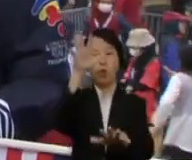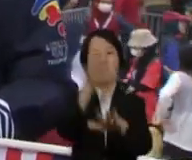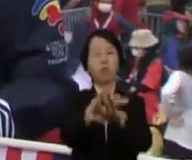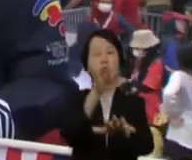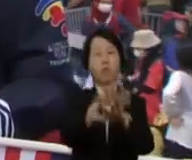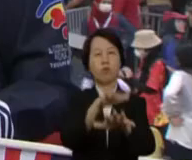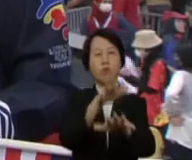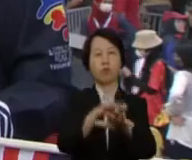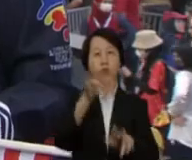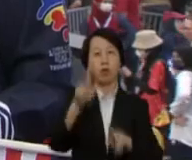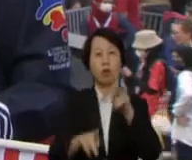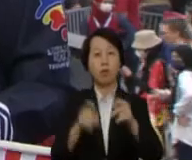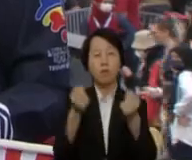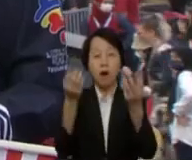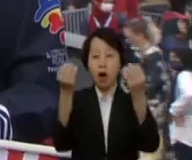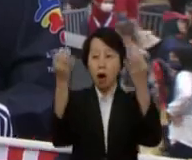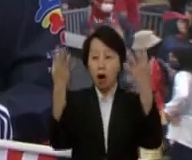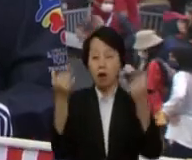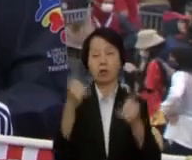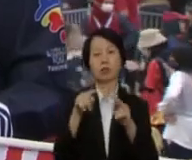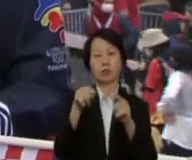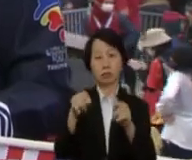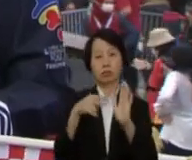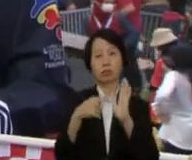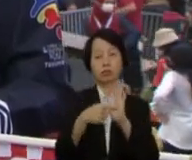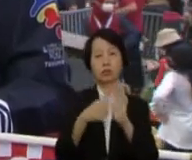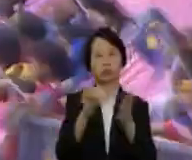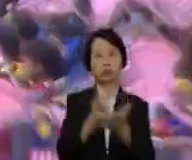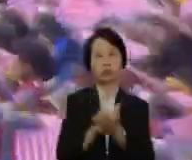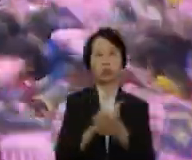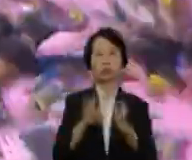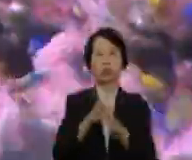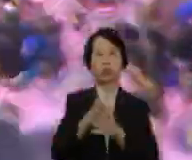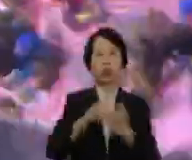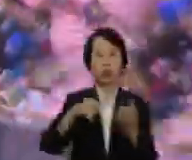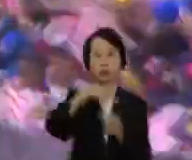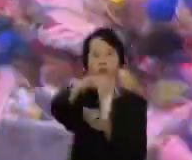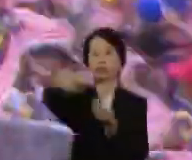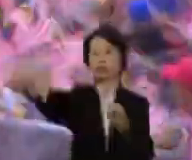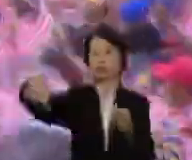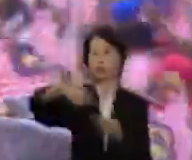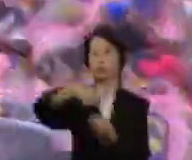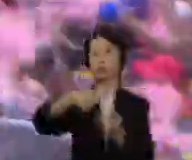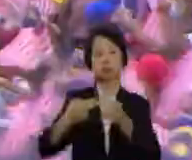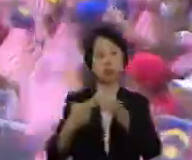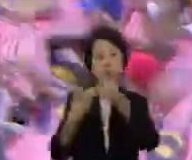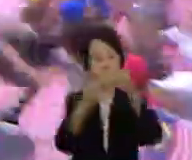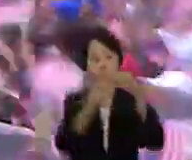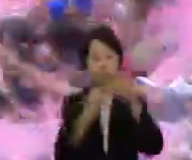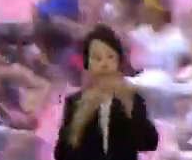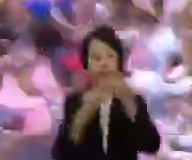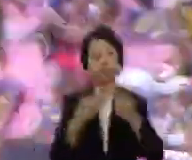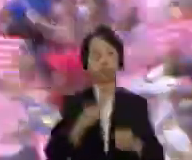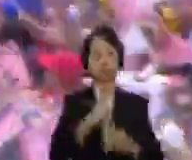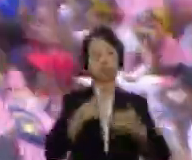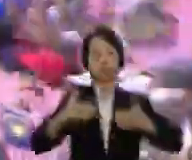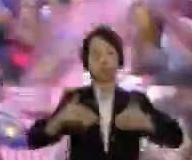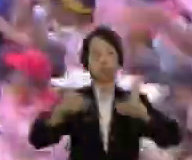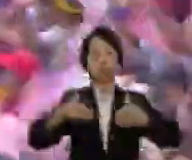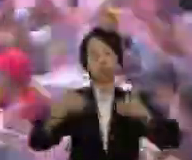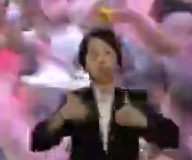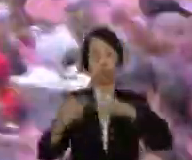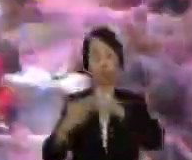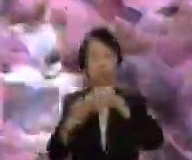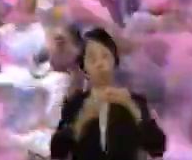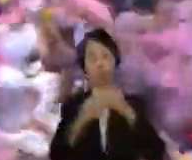kebanjiran manusia dan saya rasa ini adalah satu lambang bahawa dalam apa saja situasi kita bersatu padu. Kita gembira bersatu padu.